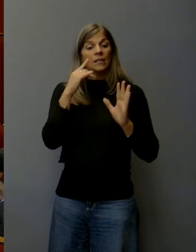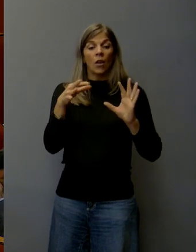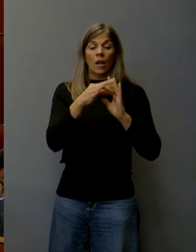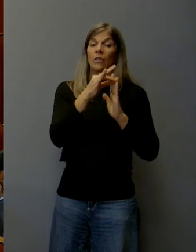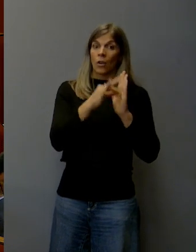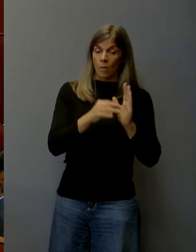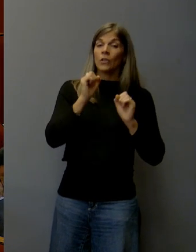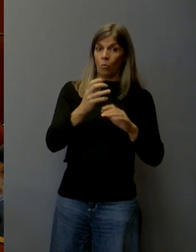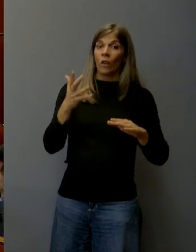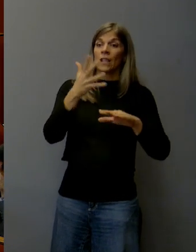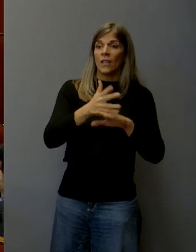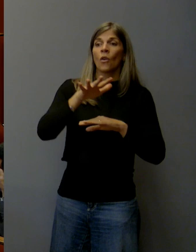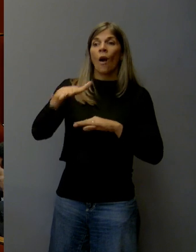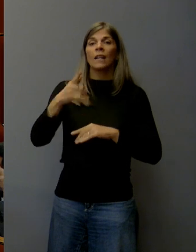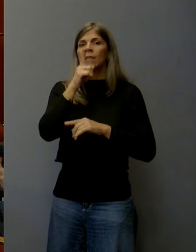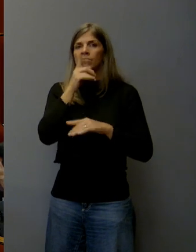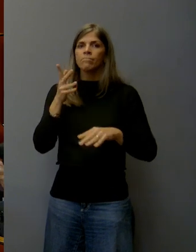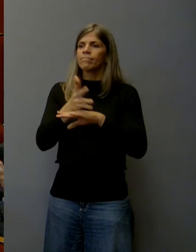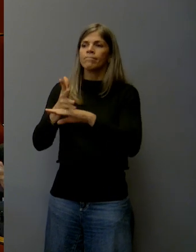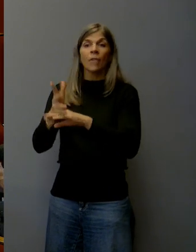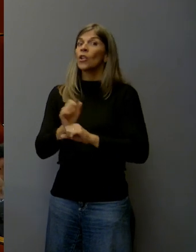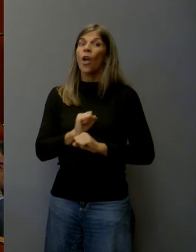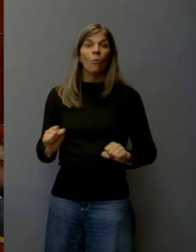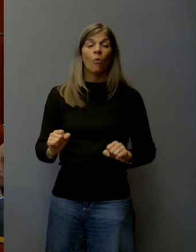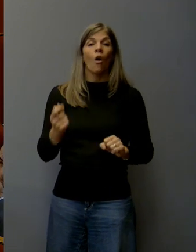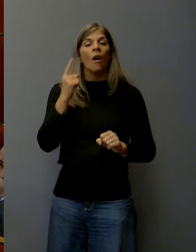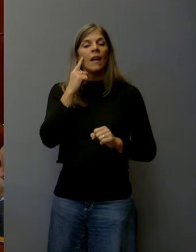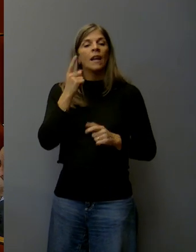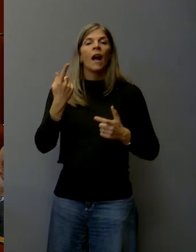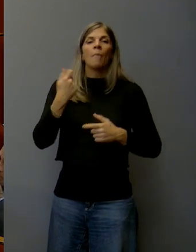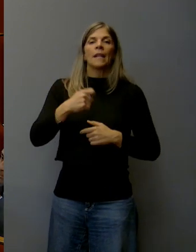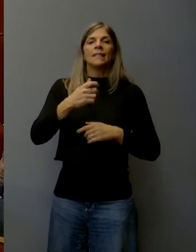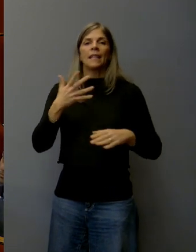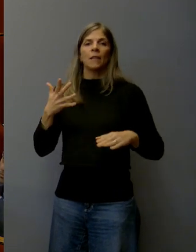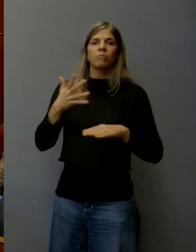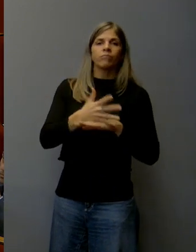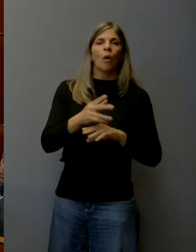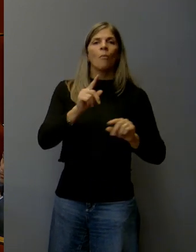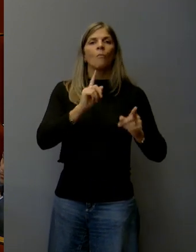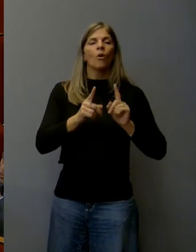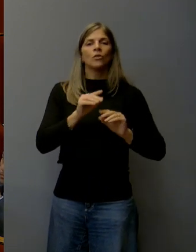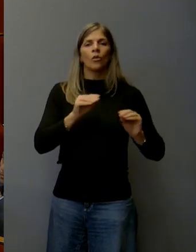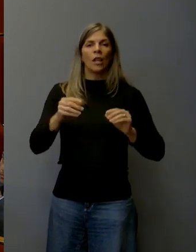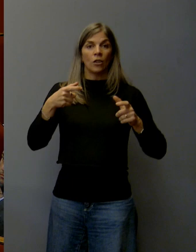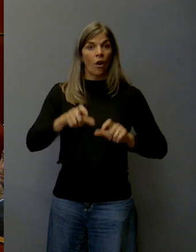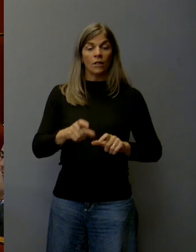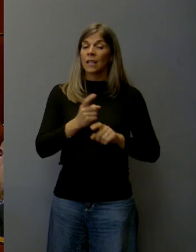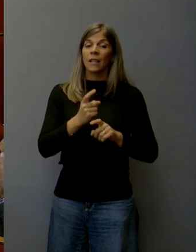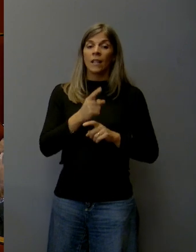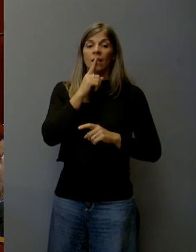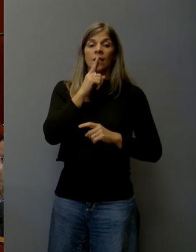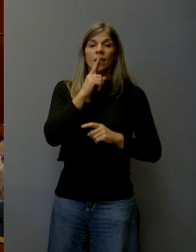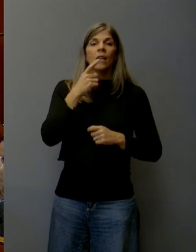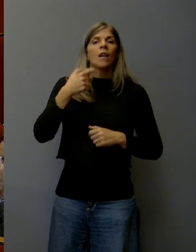principale ora i consiglieri che intervengono per una mozione d'ordine citano l'articolo e danno le motivazioni per tre minuti